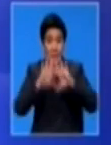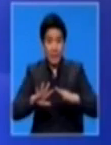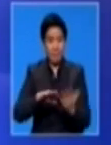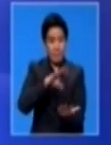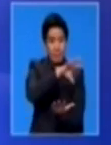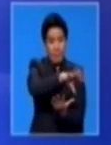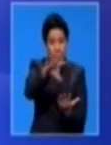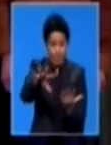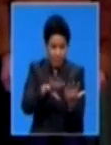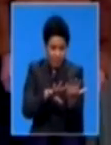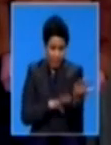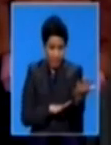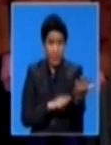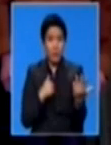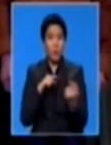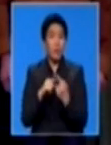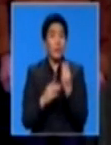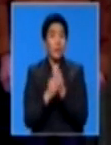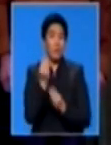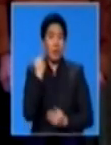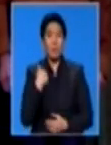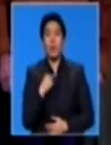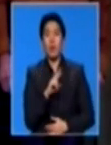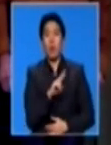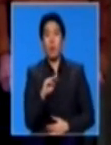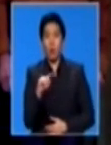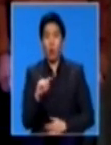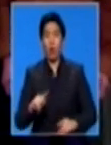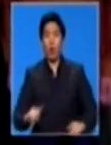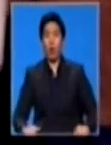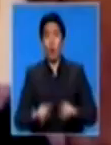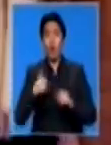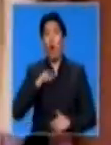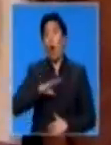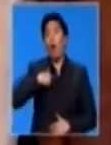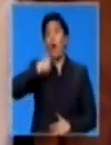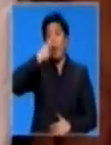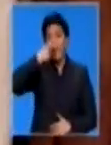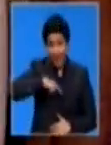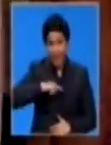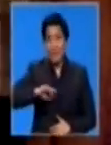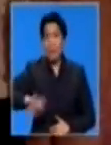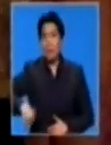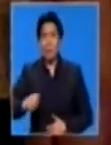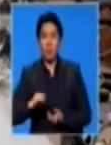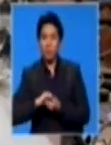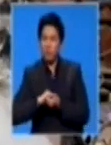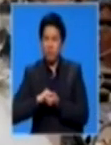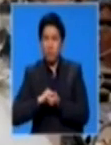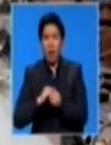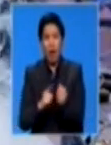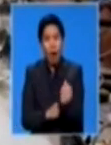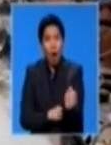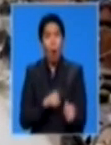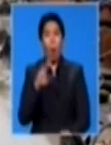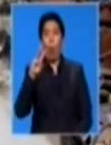นในสัปดาห์ที่ผ่านมาได้มีการประชุมคณะรัฐมนตรีร่วมไทยกัมพูชาที่เรามีความสัมพันธ์มายาวนานกว่า65ปีนะครับครบ